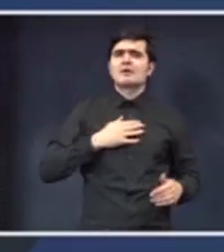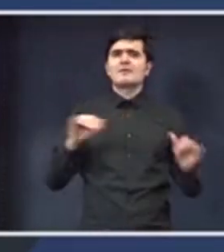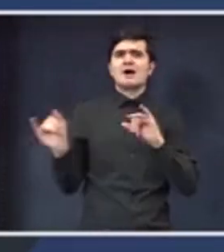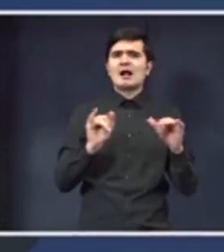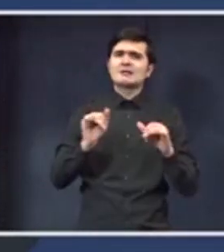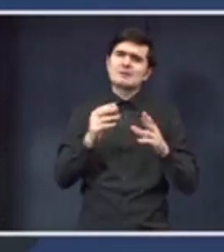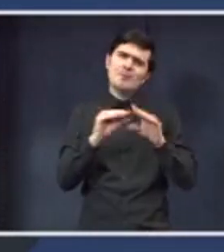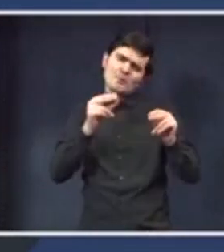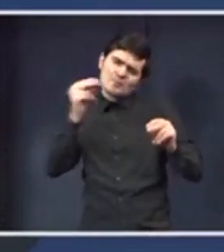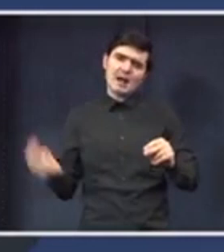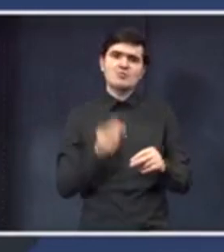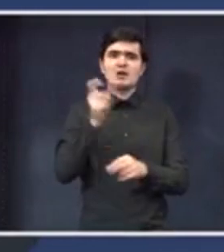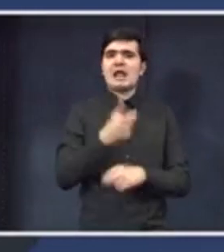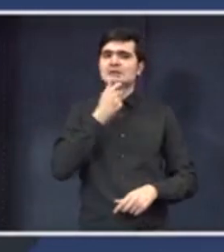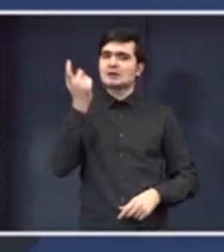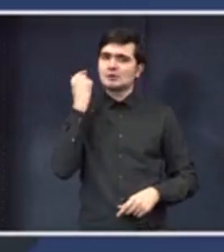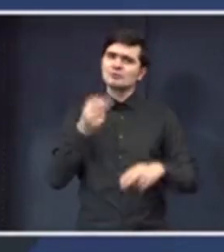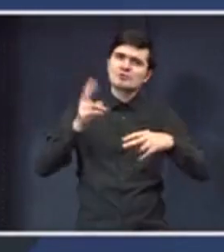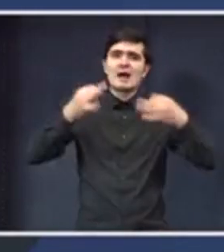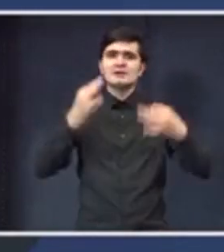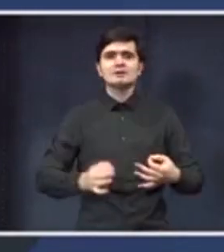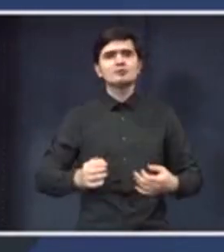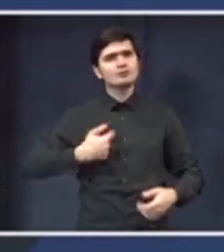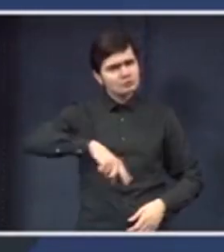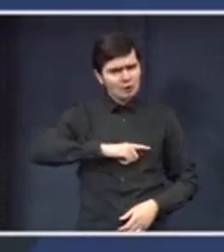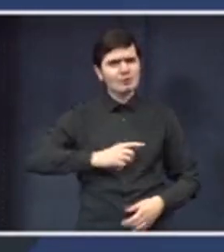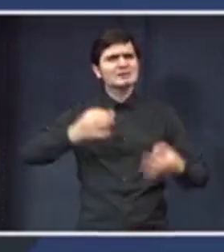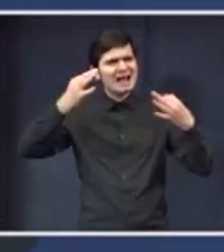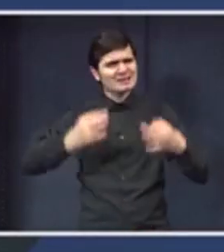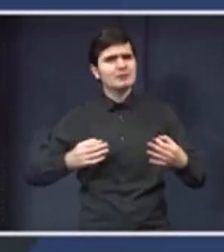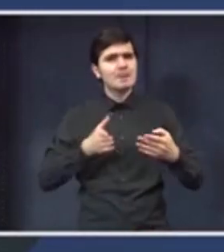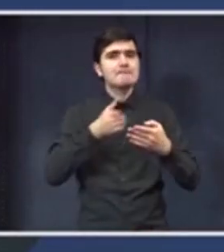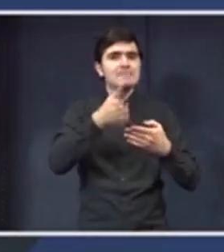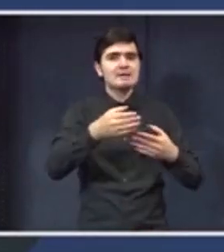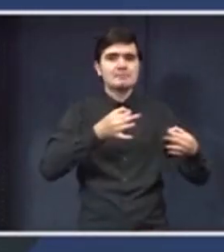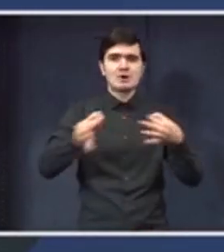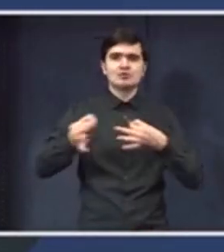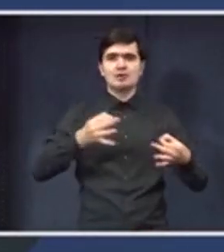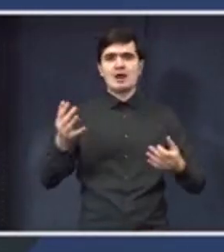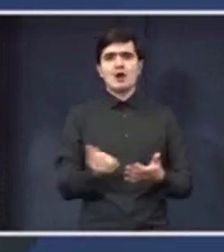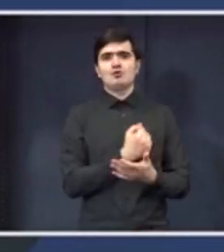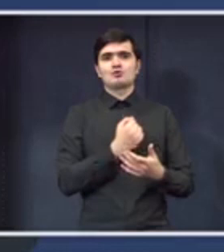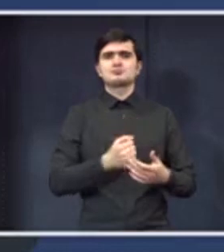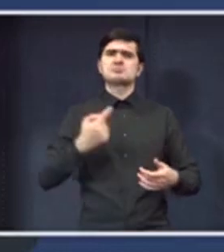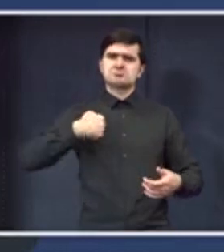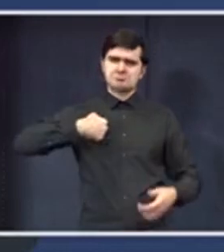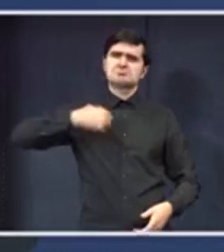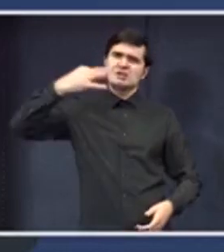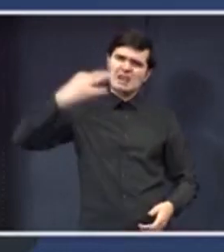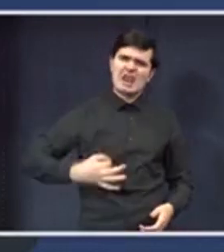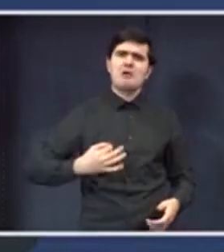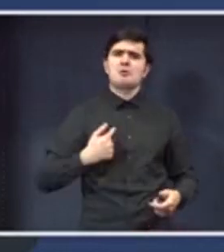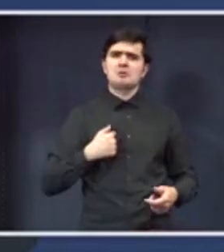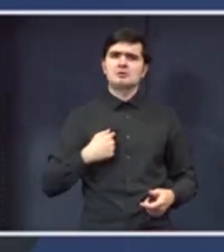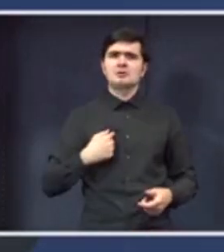în trecut și mai sigură și ne vom asigura prin aceste măsuri pe care le vom lua și pe care sunt sigur că